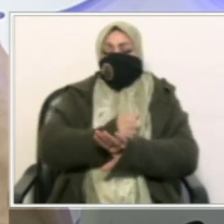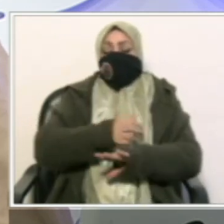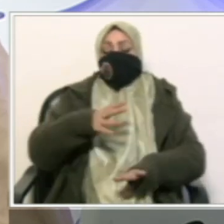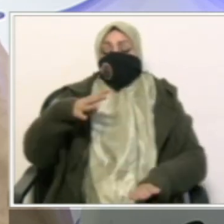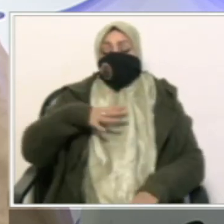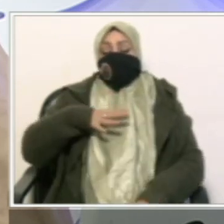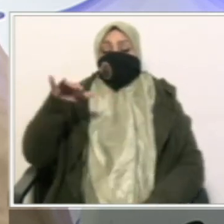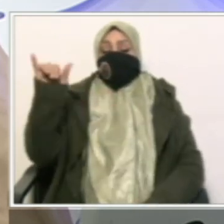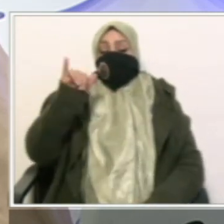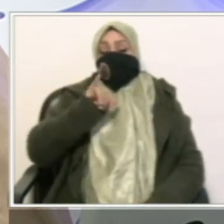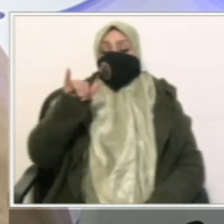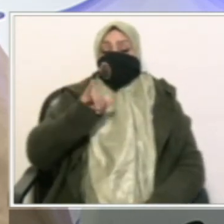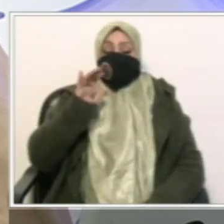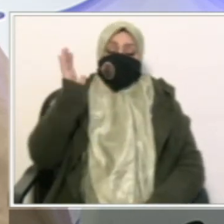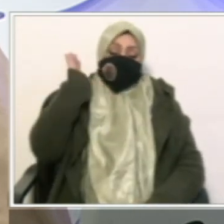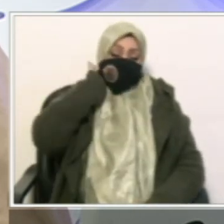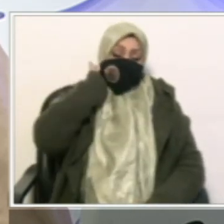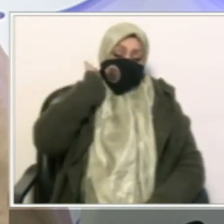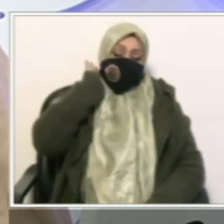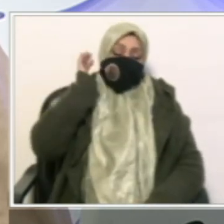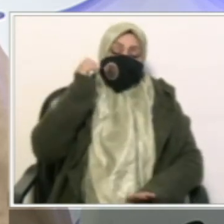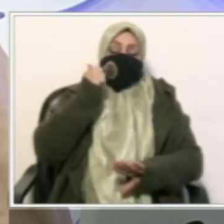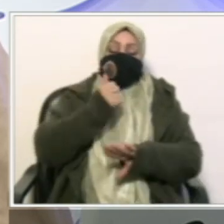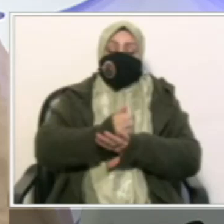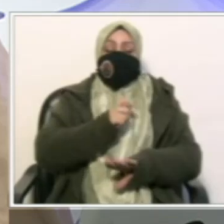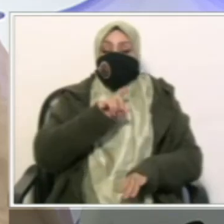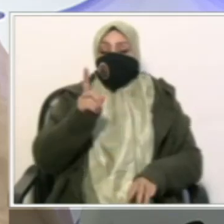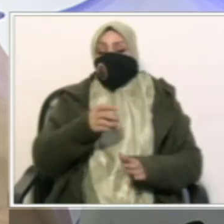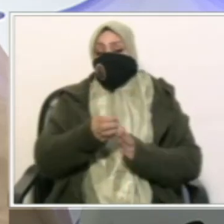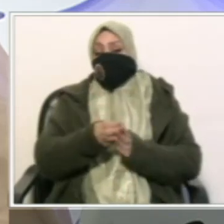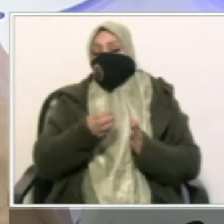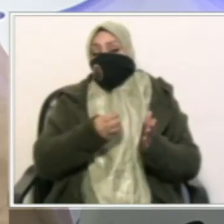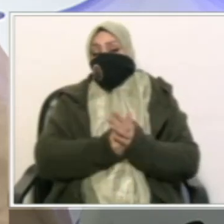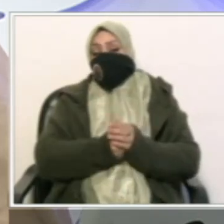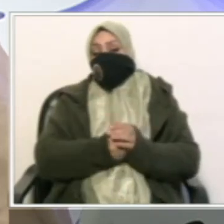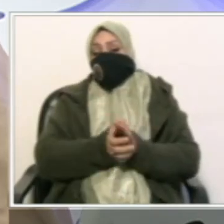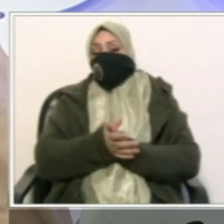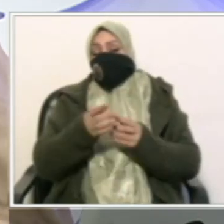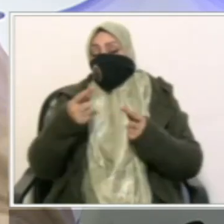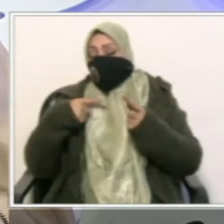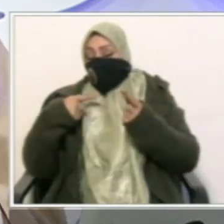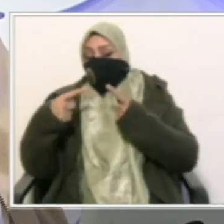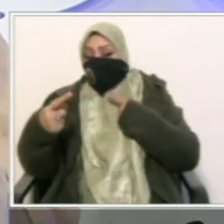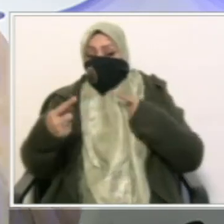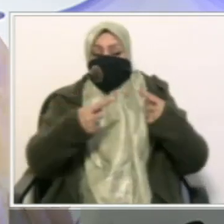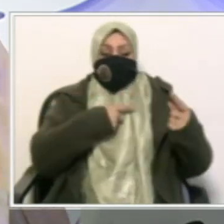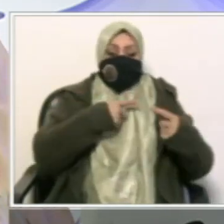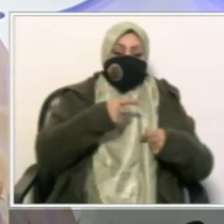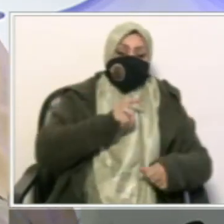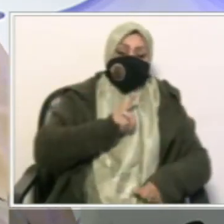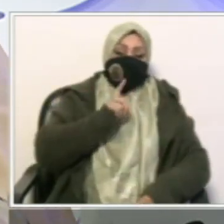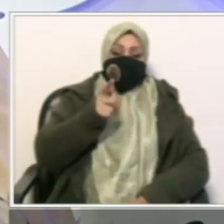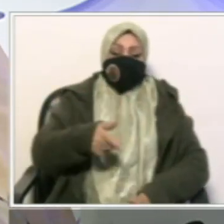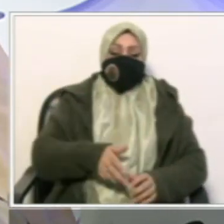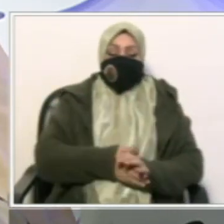الثقة، وأن يستشيرهم وأن يعني يكون له وزراء واستشاريين، وأن يوسع